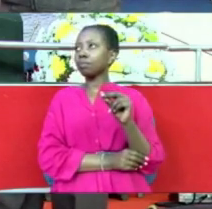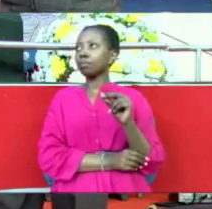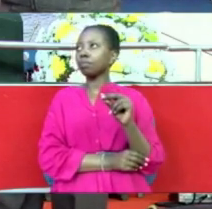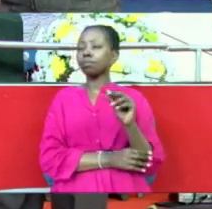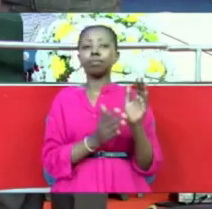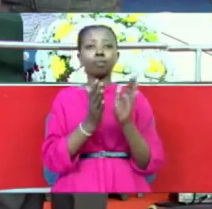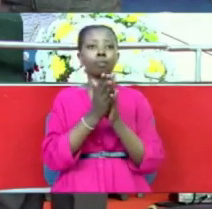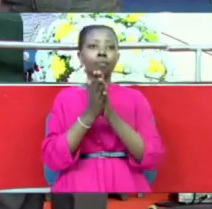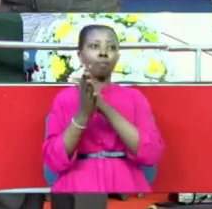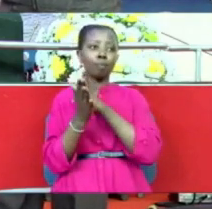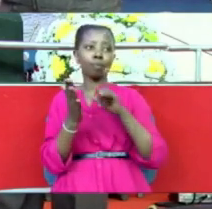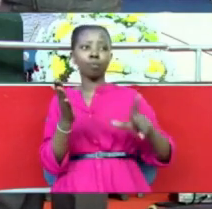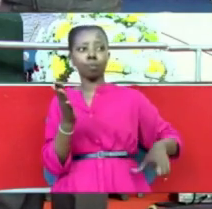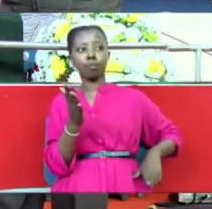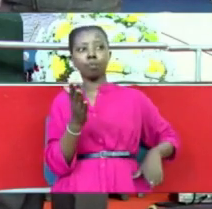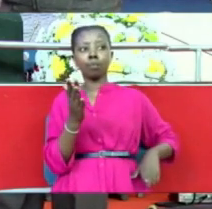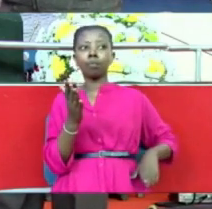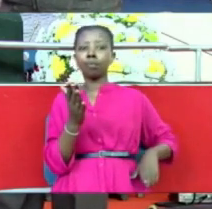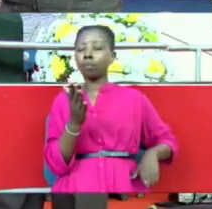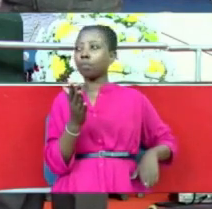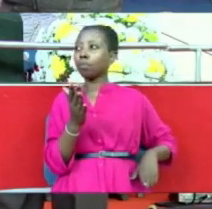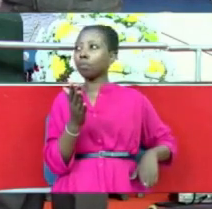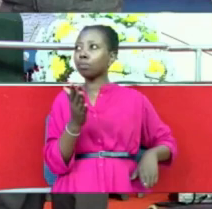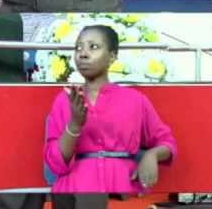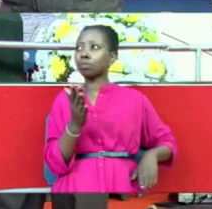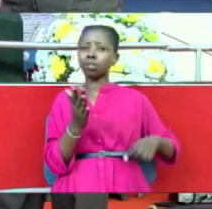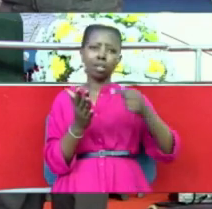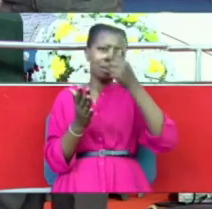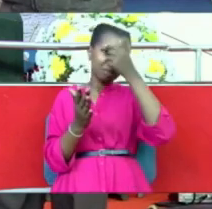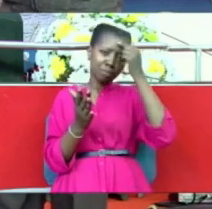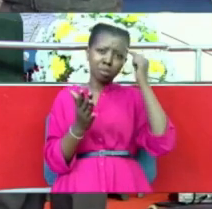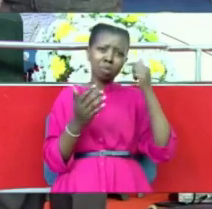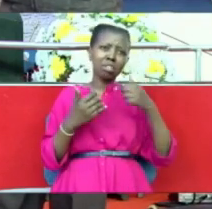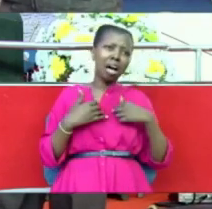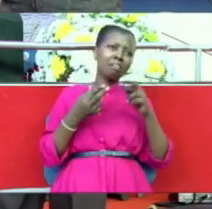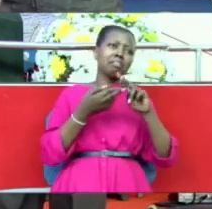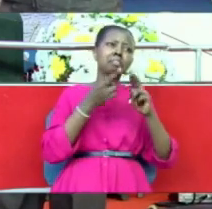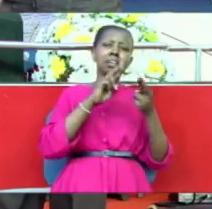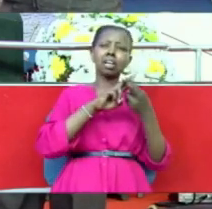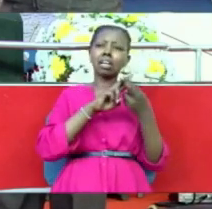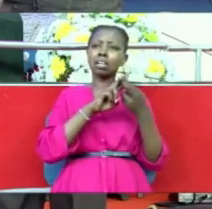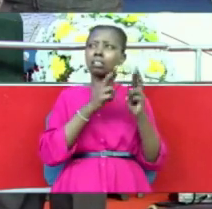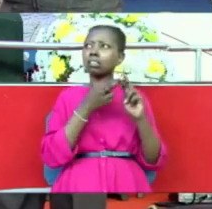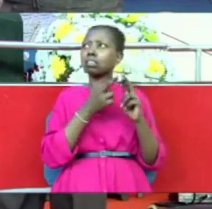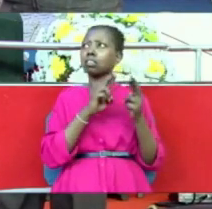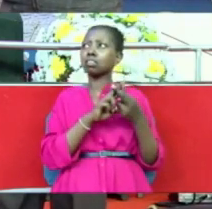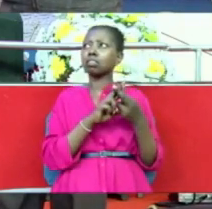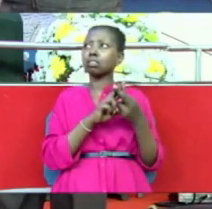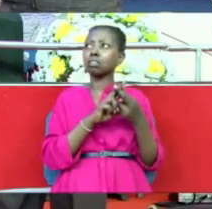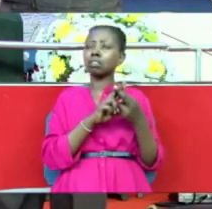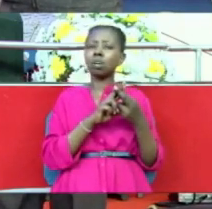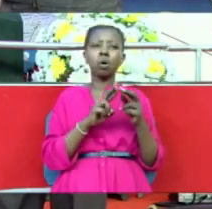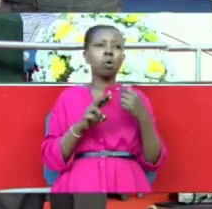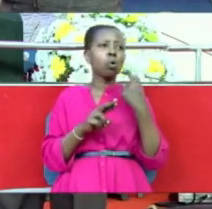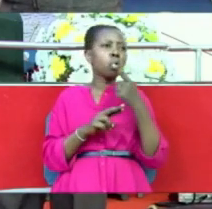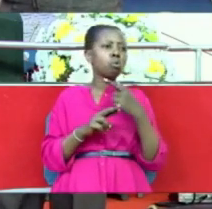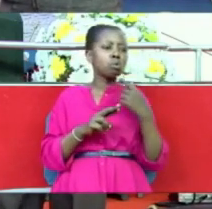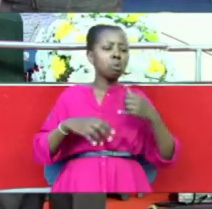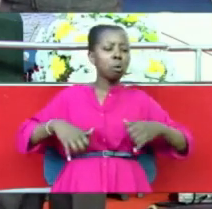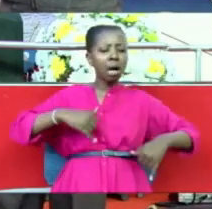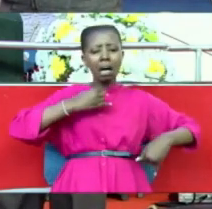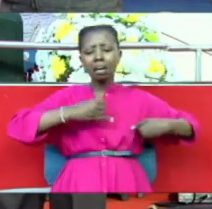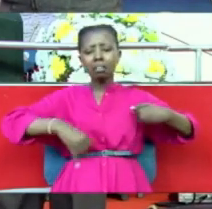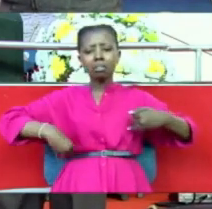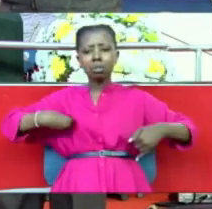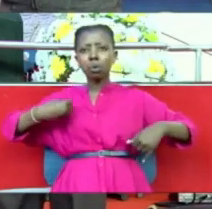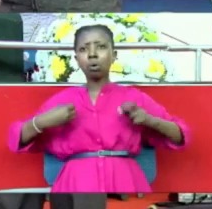Bwana Yesu asifiwe. Amen. Because there are some of our relatives. Kwa sababu pana baadhi ya jamaa. They enjoy us a lot. Ambao huwa wanafurahia